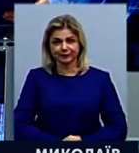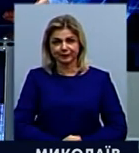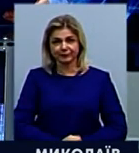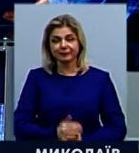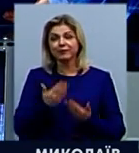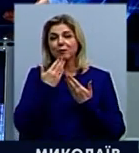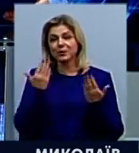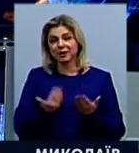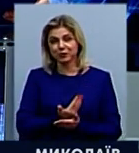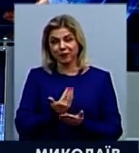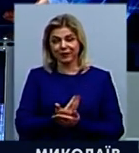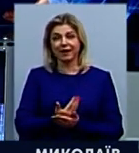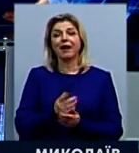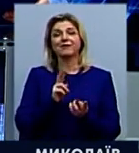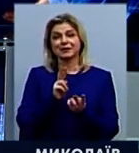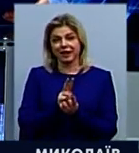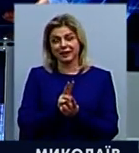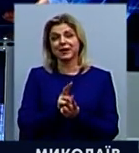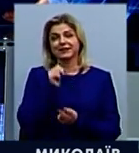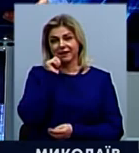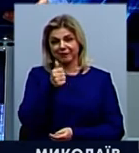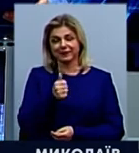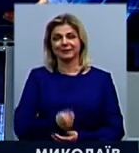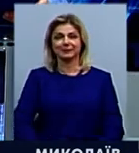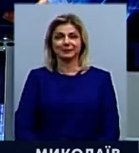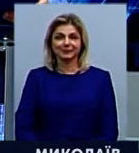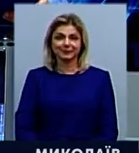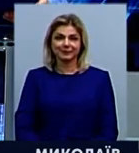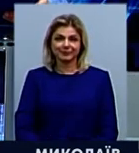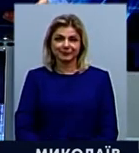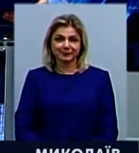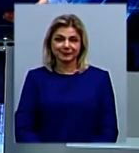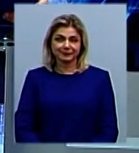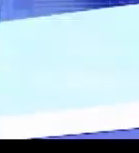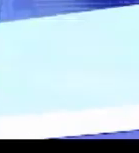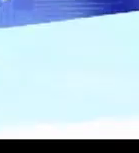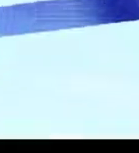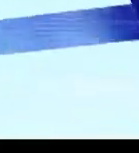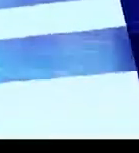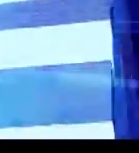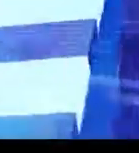Це була остання новина випуску. Зустрінемося вже завтра о 19:00. Всього найкращого!